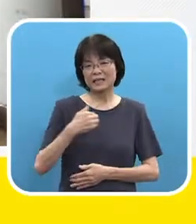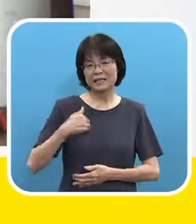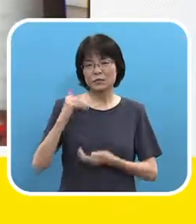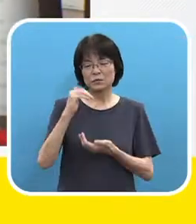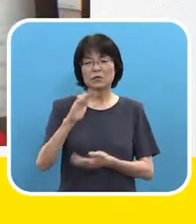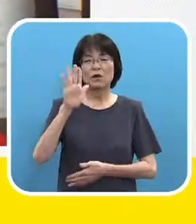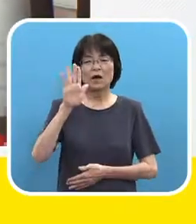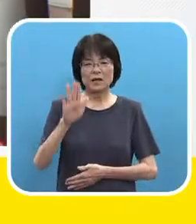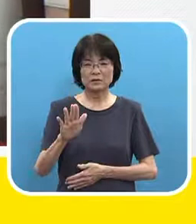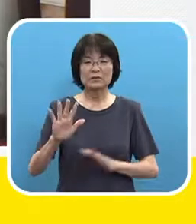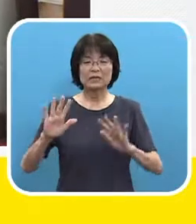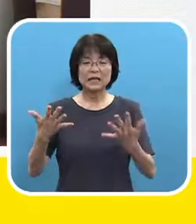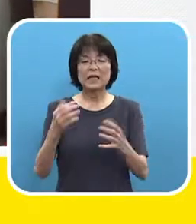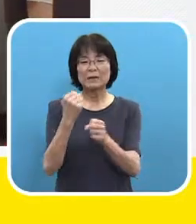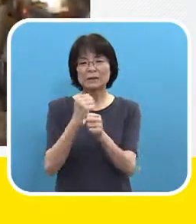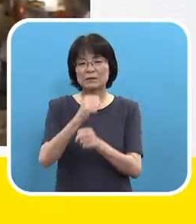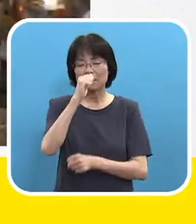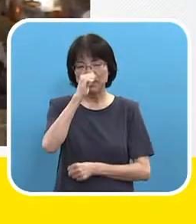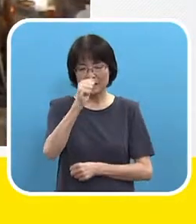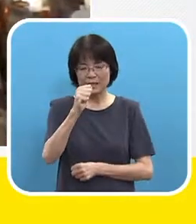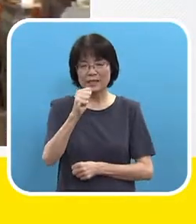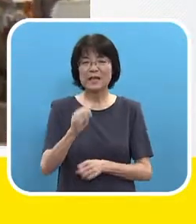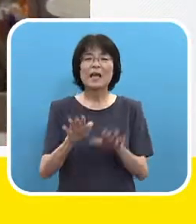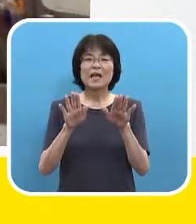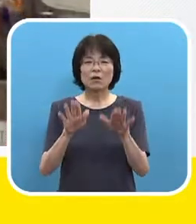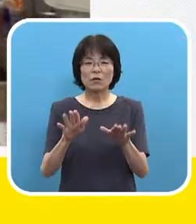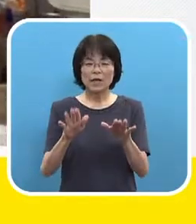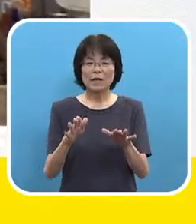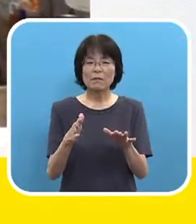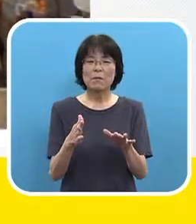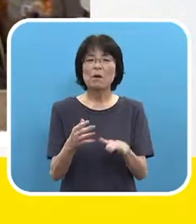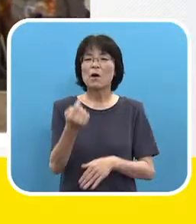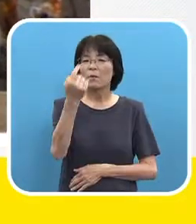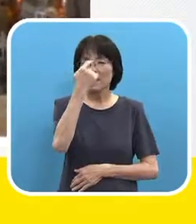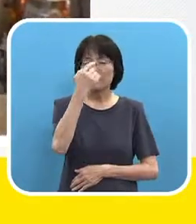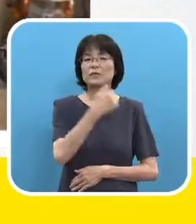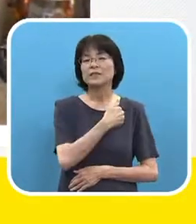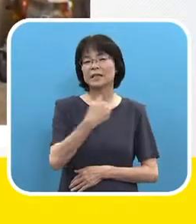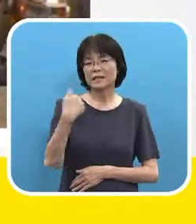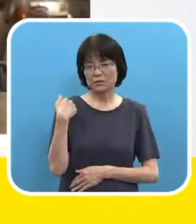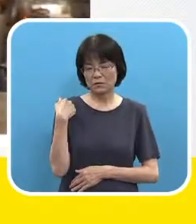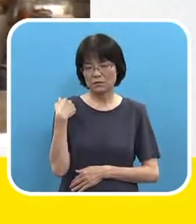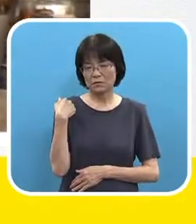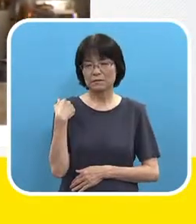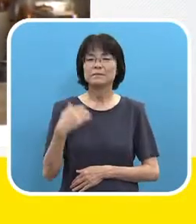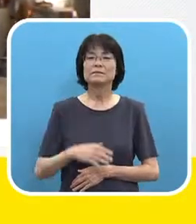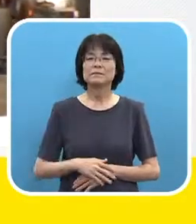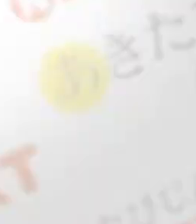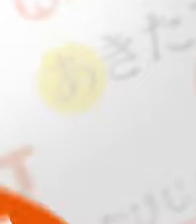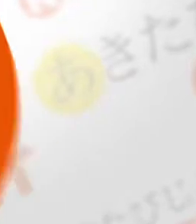ある、なければ作ればいい。今回も勉強になったぞ。